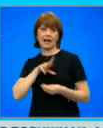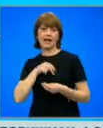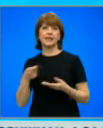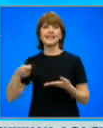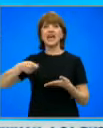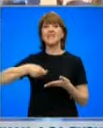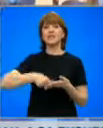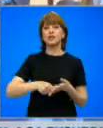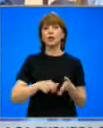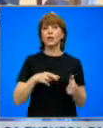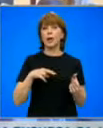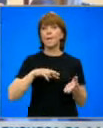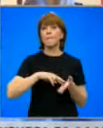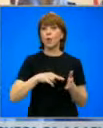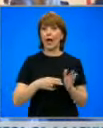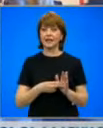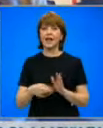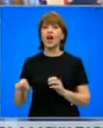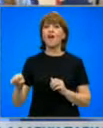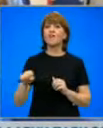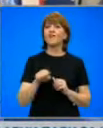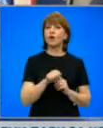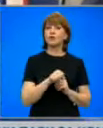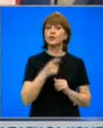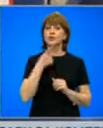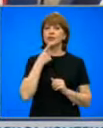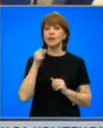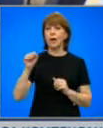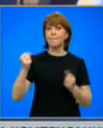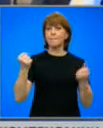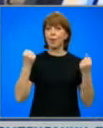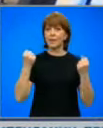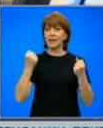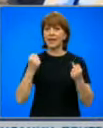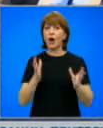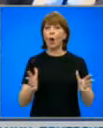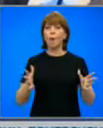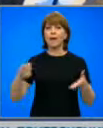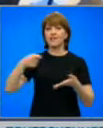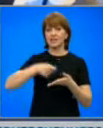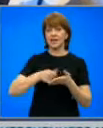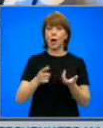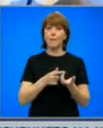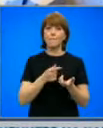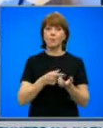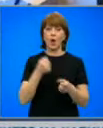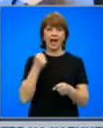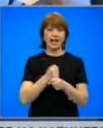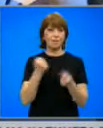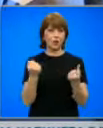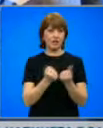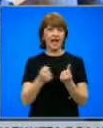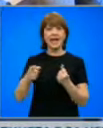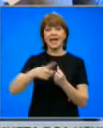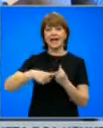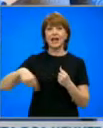инвестиционни проекти. Водещи критерии при определянето на победителите са обемът на инвестицията, броят на разкритите работни места, както и района,